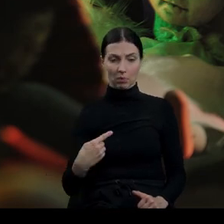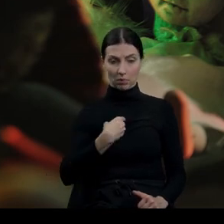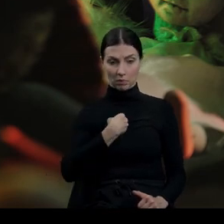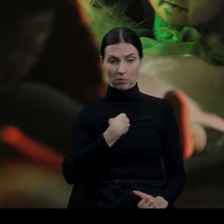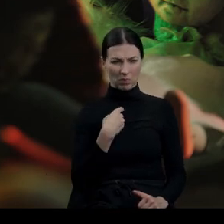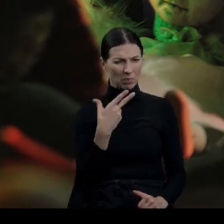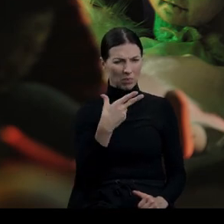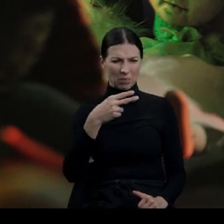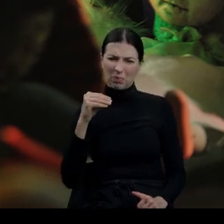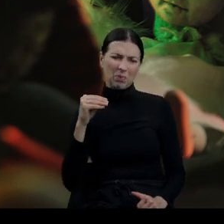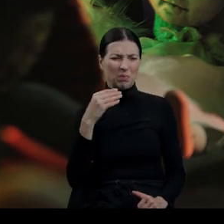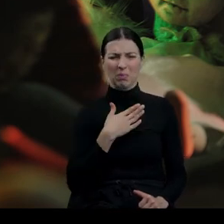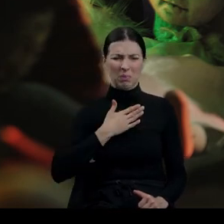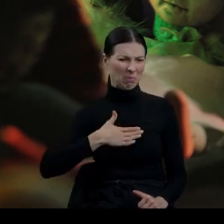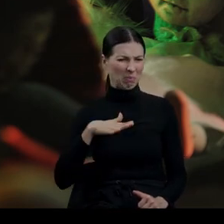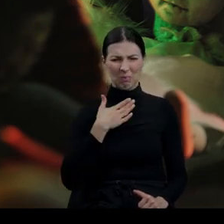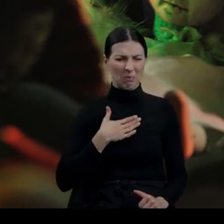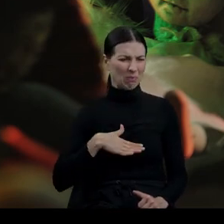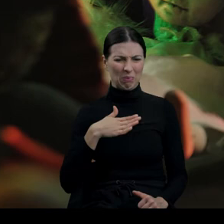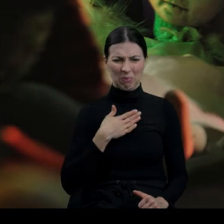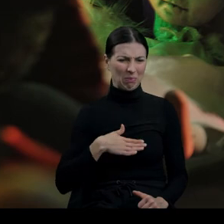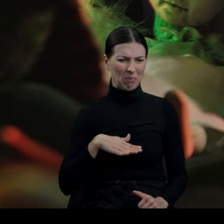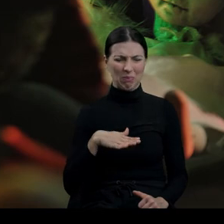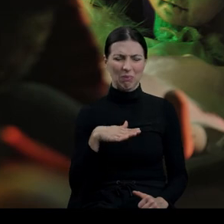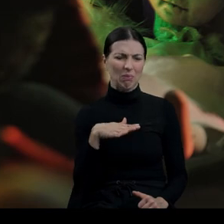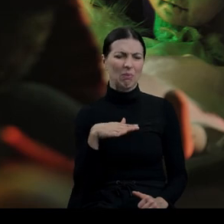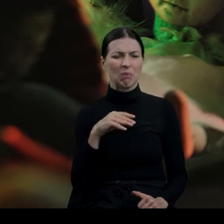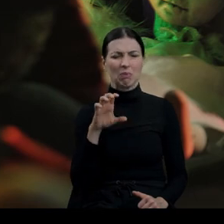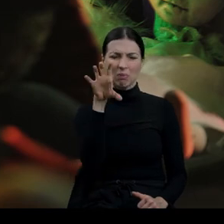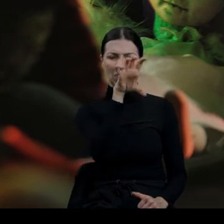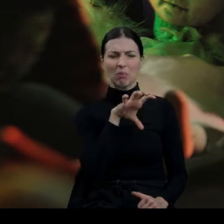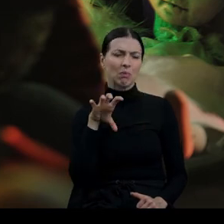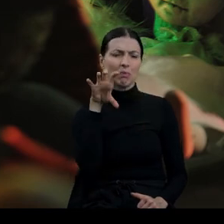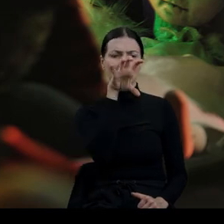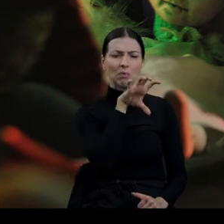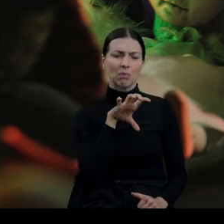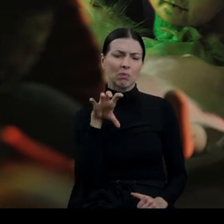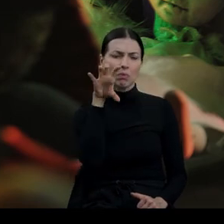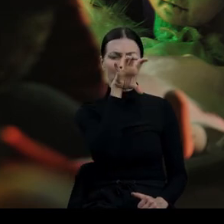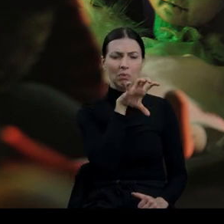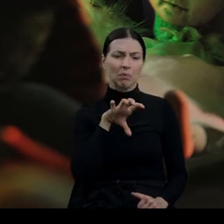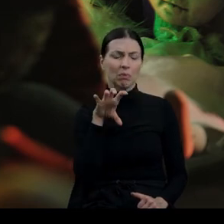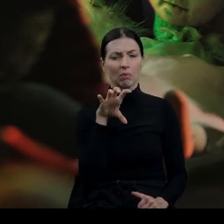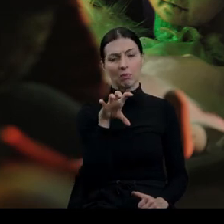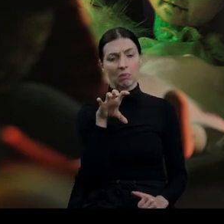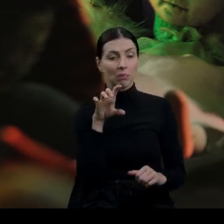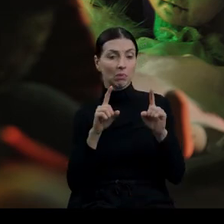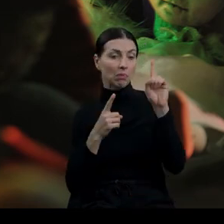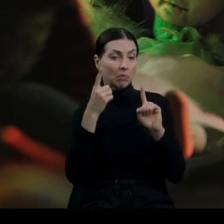lalek w galerii, bo one dla mnie były w jakiejś mierze martwe,